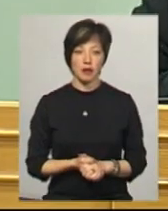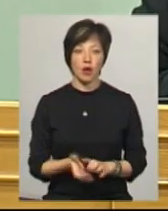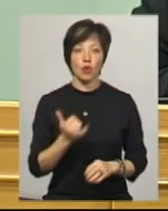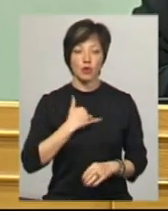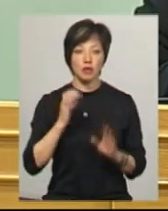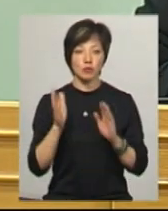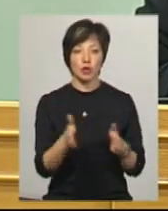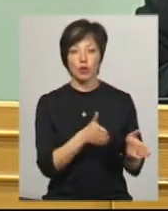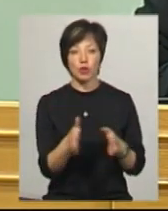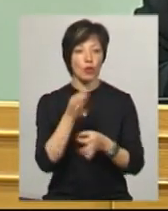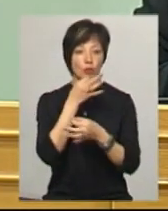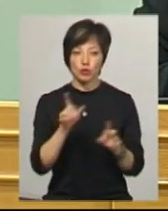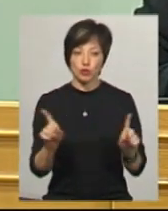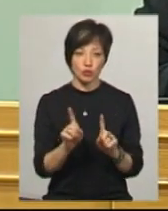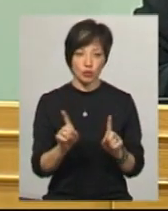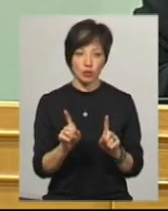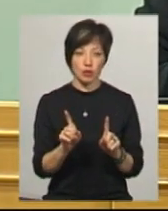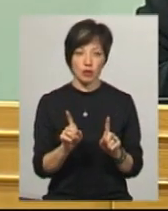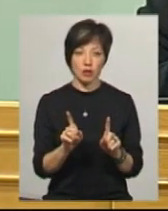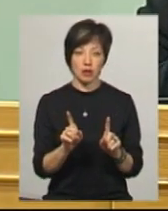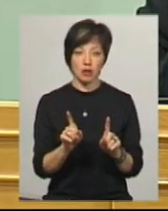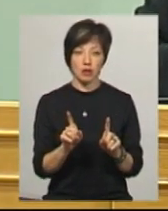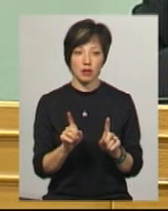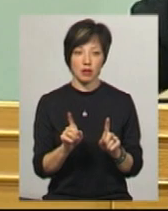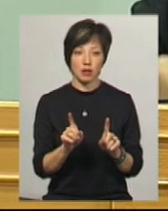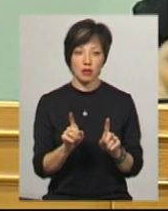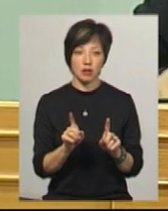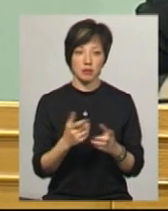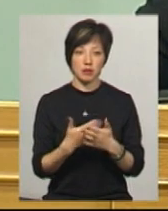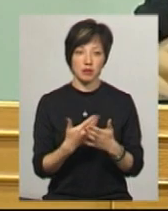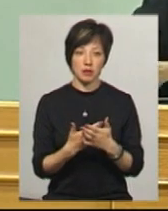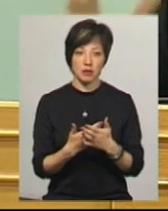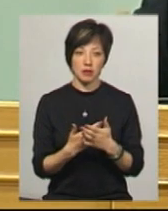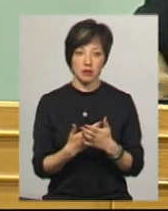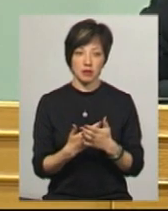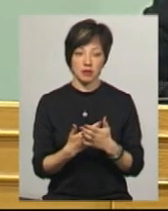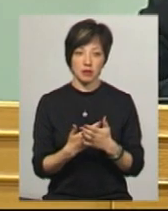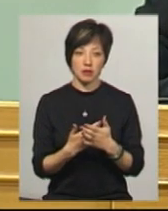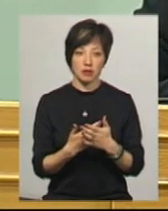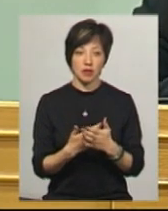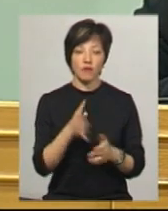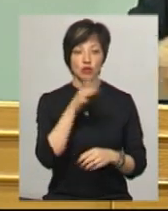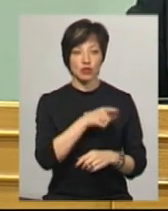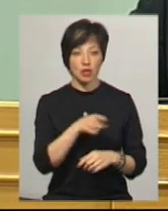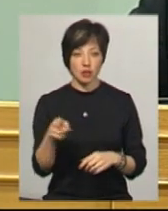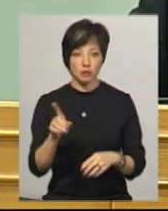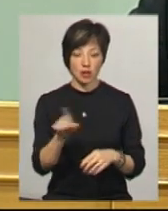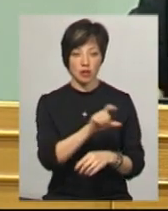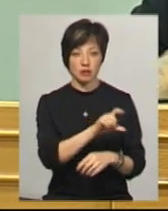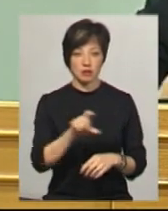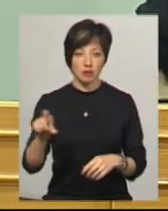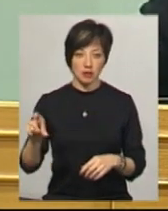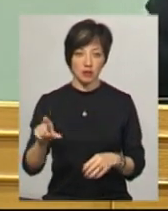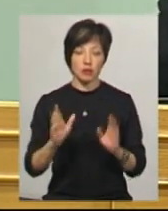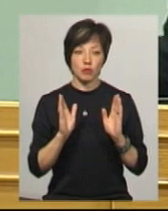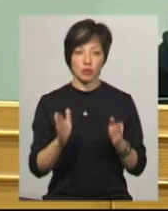поготові будь-що нейтрального характеру. Ну, наприклад, там маленькі звірятка згортають своїми ручками що-небудь. А в той час буде бігучий рядок, в якому